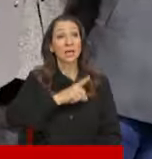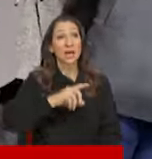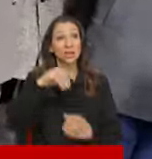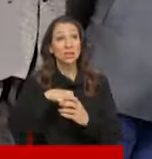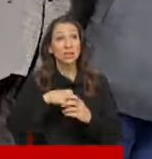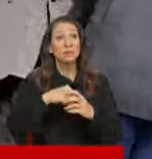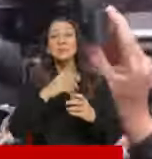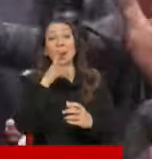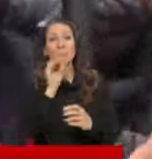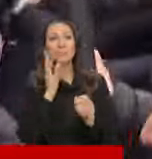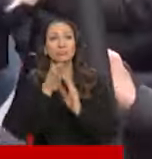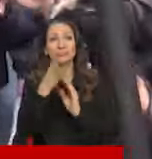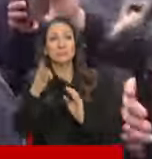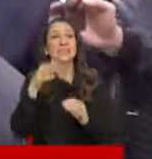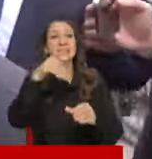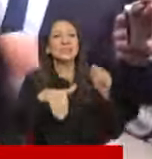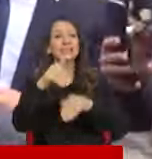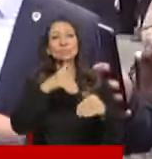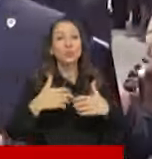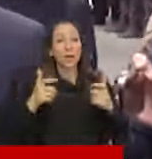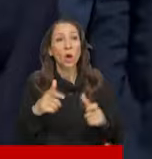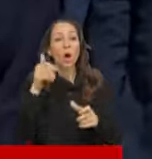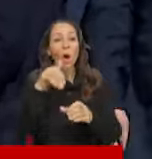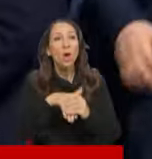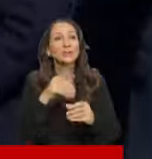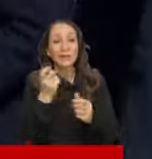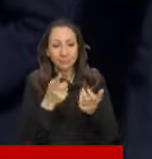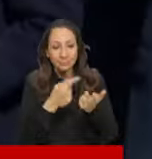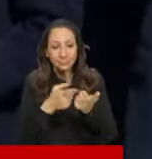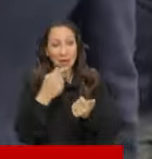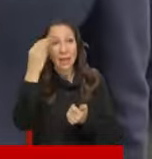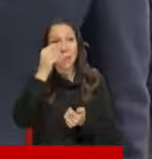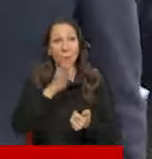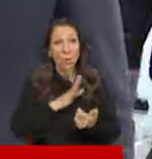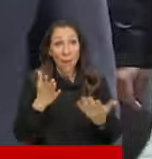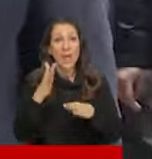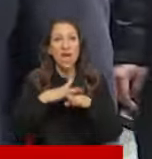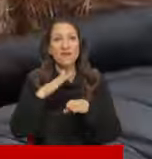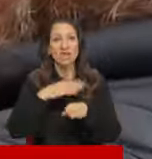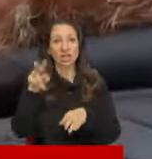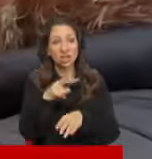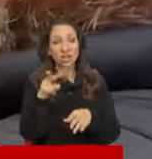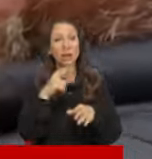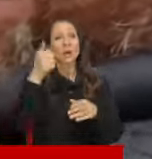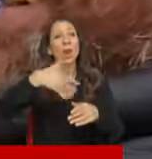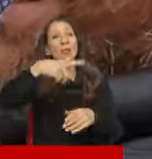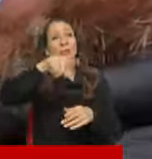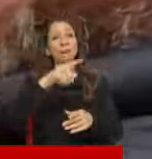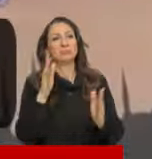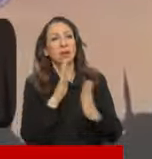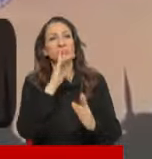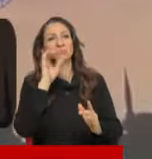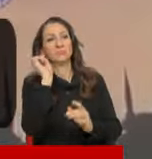için sahada seçim güvenliğinden Oyların sayımından sorumlu olanlara hem Ekrem İmamoğlu hem Mansur Yavaş kabine üyelerine tepki